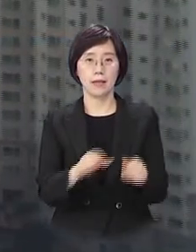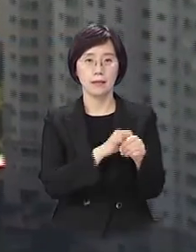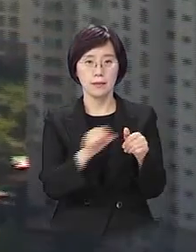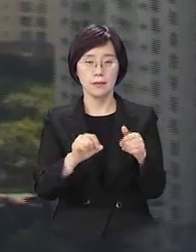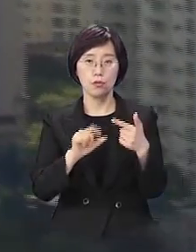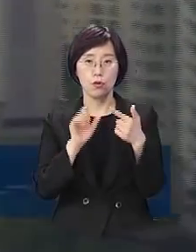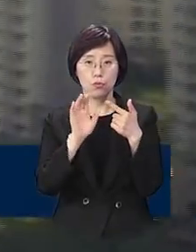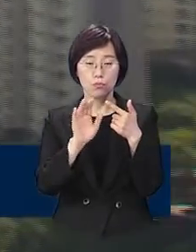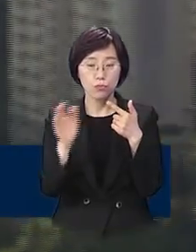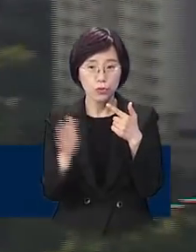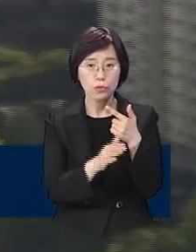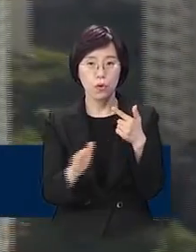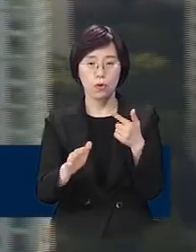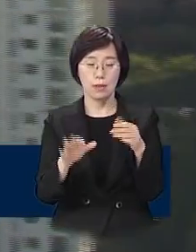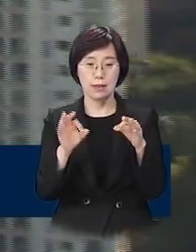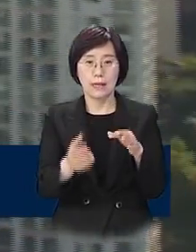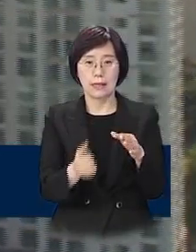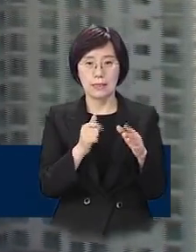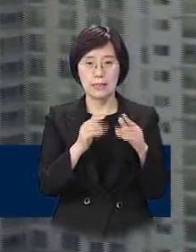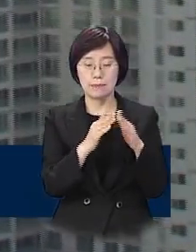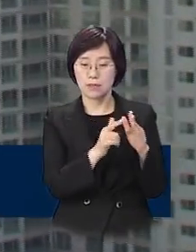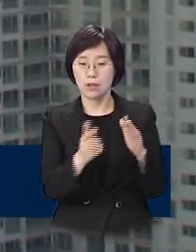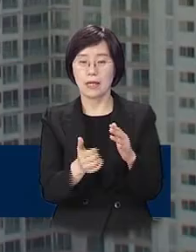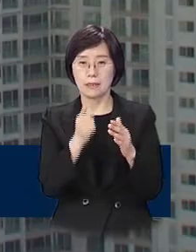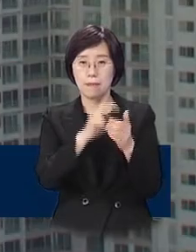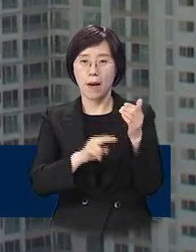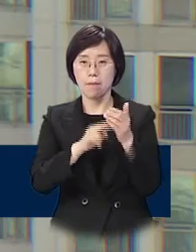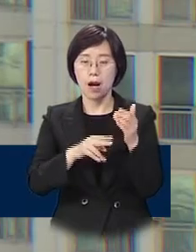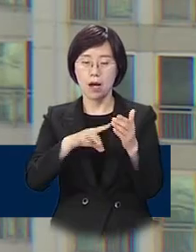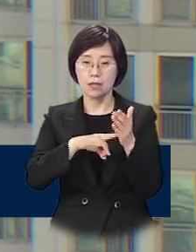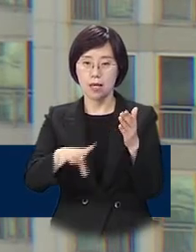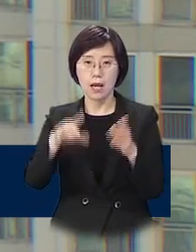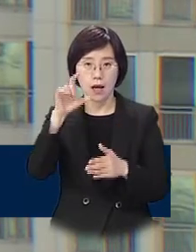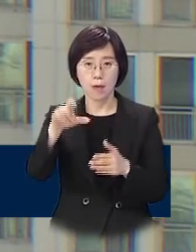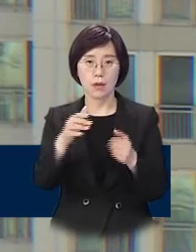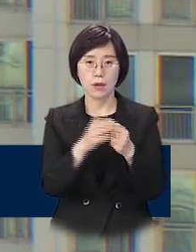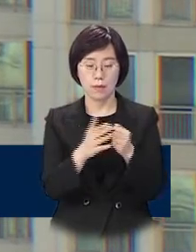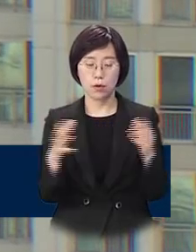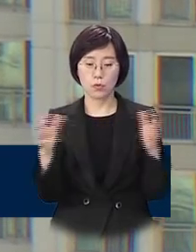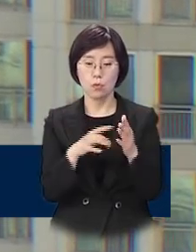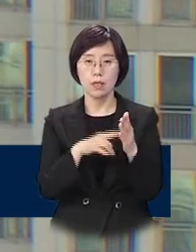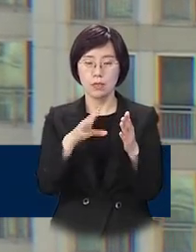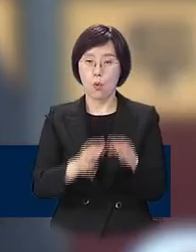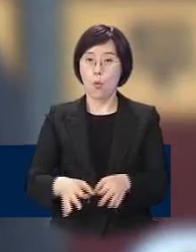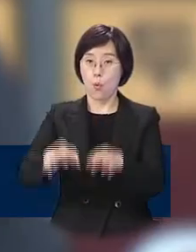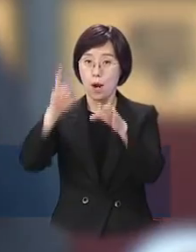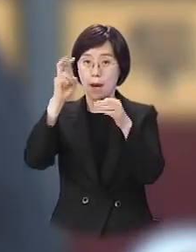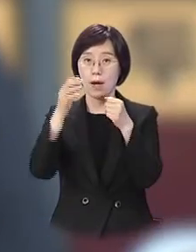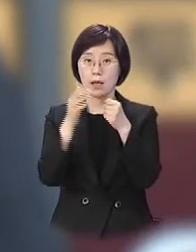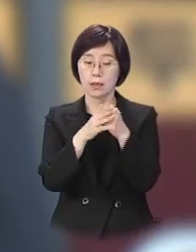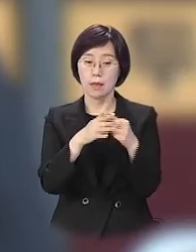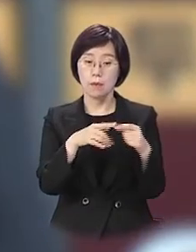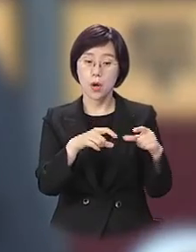다음 달부터 단기 보유 주택과 다주택자의 매물 양도 세율이 강화되고 종부 세율도 오를 예정이어서